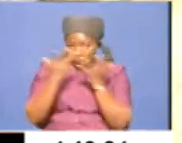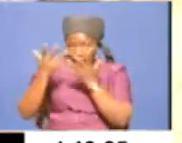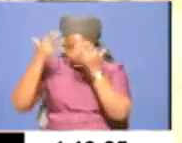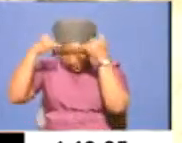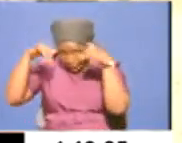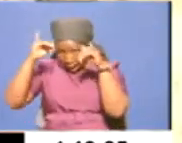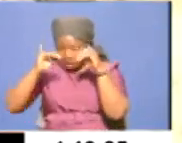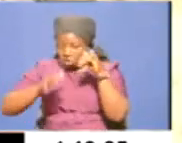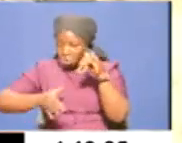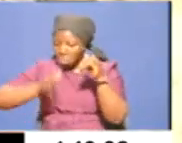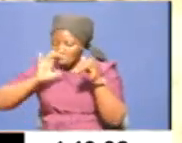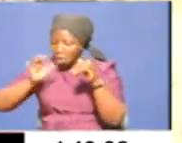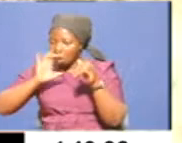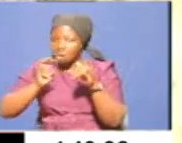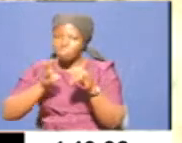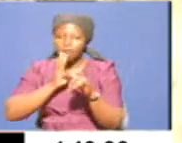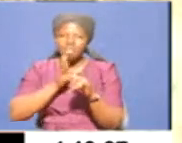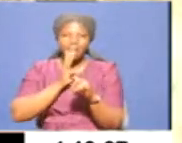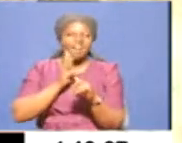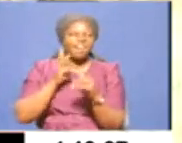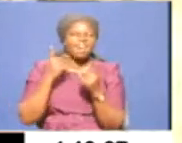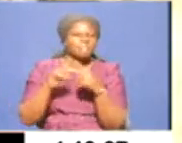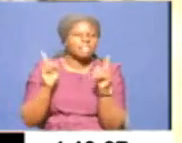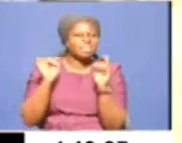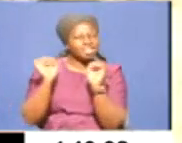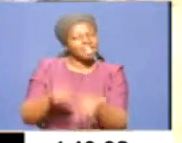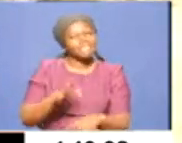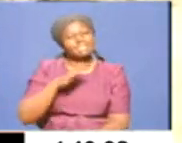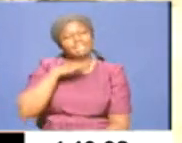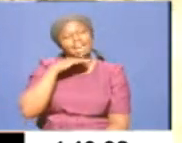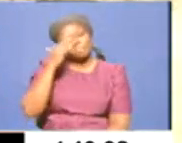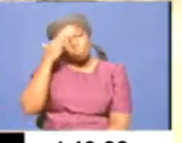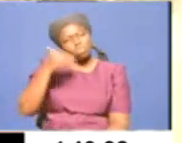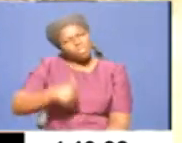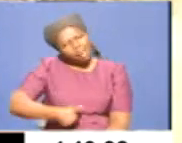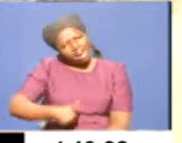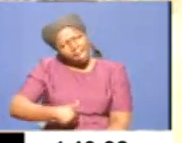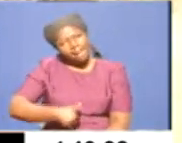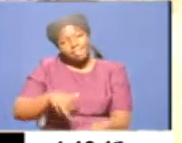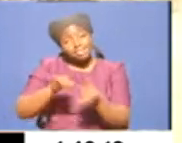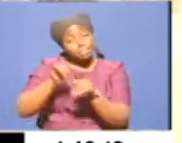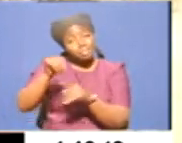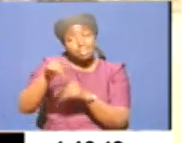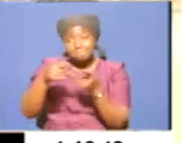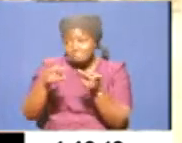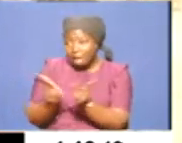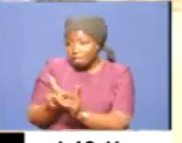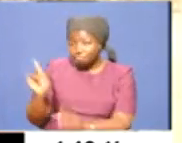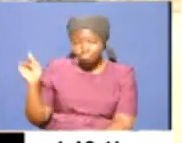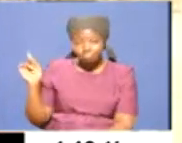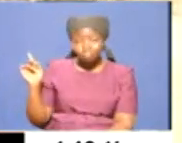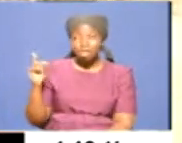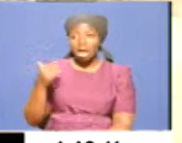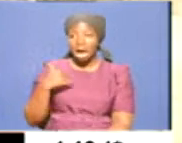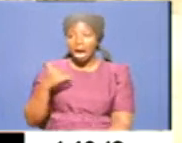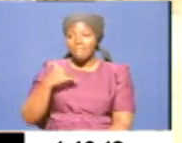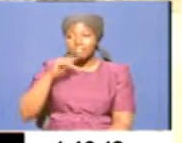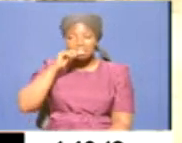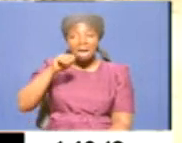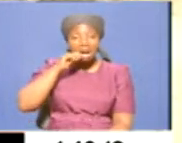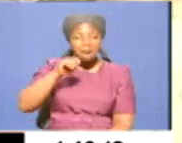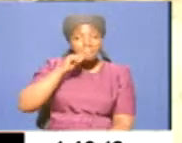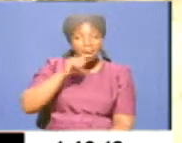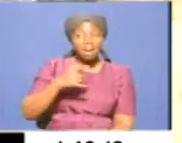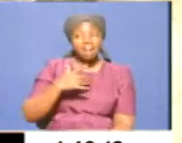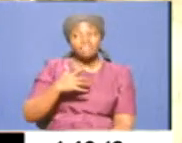zina mali zikakufa kwa sababu ya njaa. Hata hapa mahali ambapo kwamba niko na hizi nyama Ng'ombe nkufa